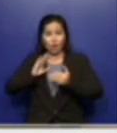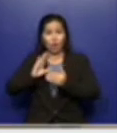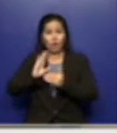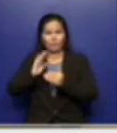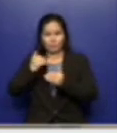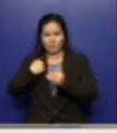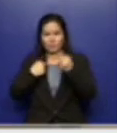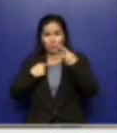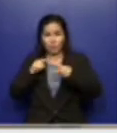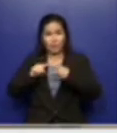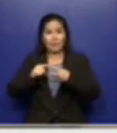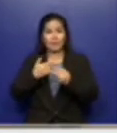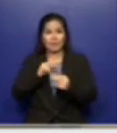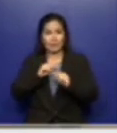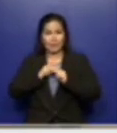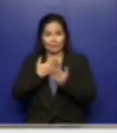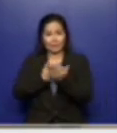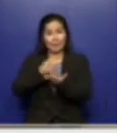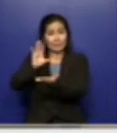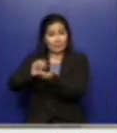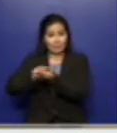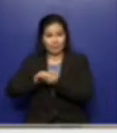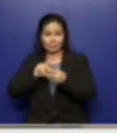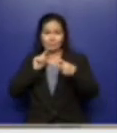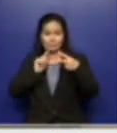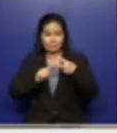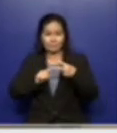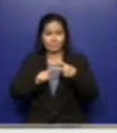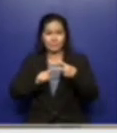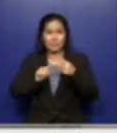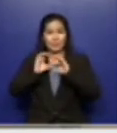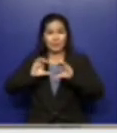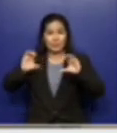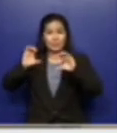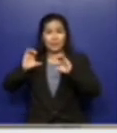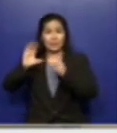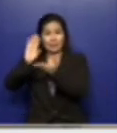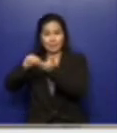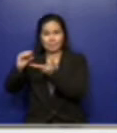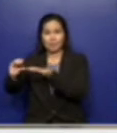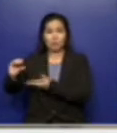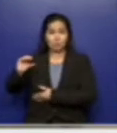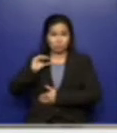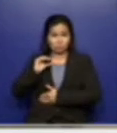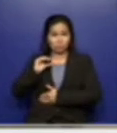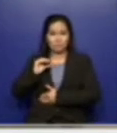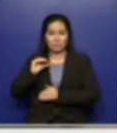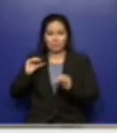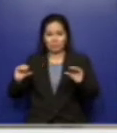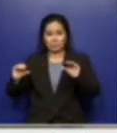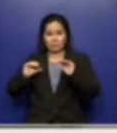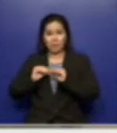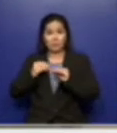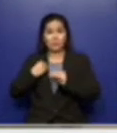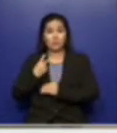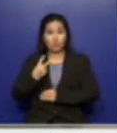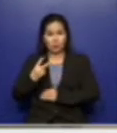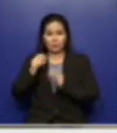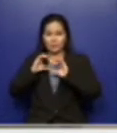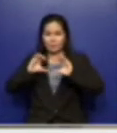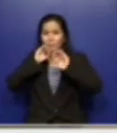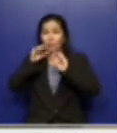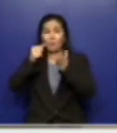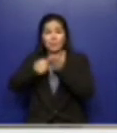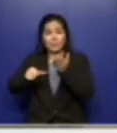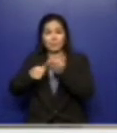แรกก็คือจัดเก็บเองอีกอย่างหนึ่งก็คือรัฐบาลจัดเก็บให้เมื่อรัฐบาลไปออกกฎหมายลดภ